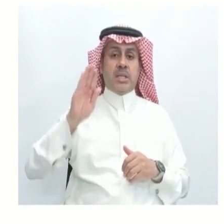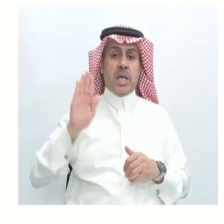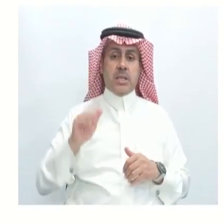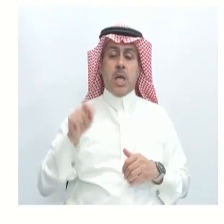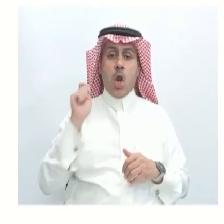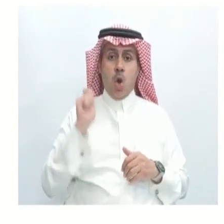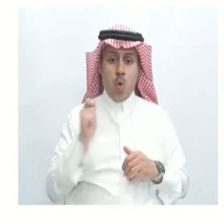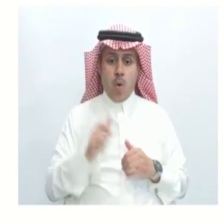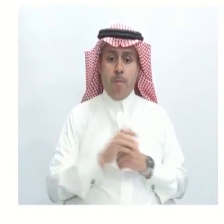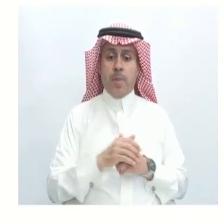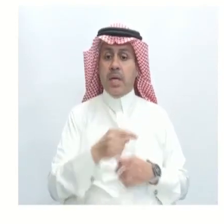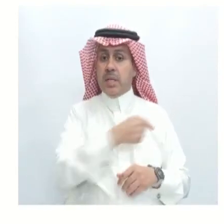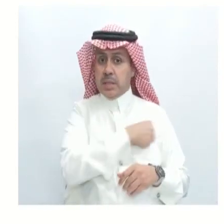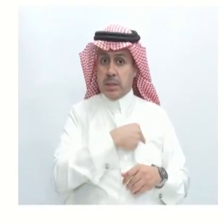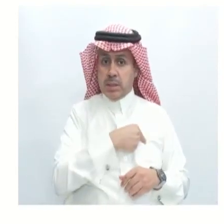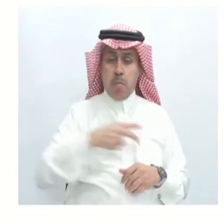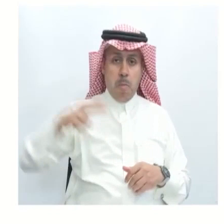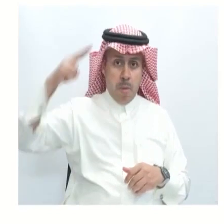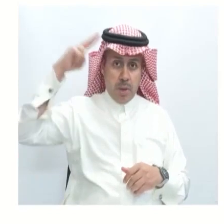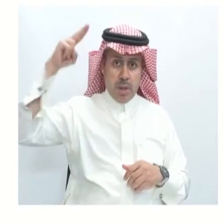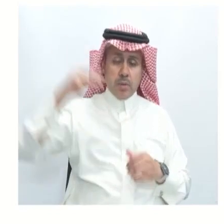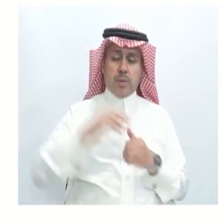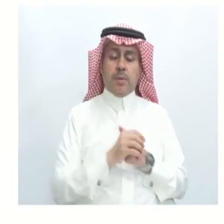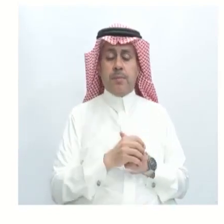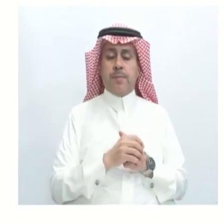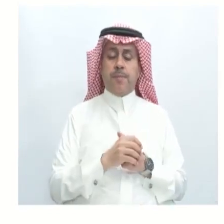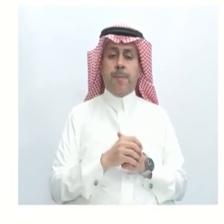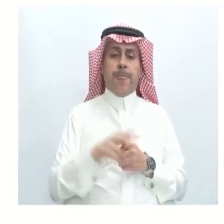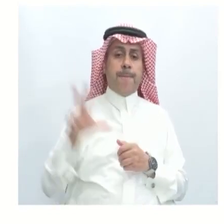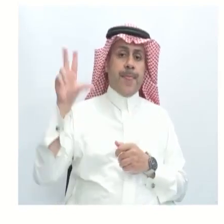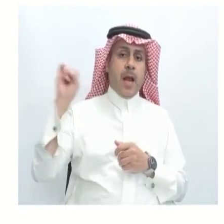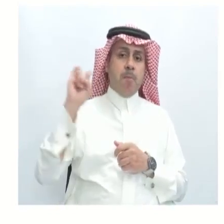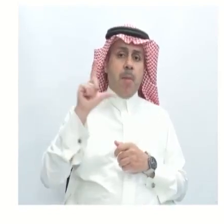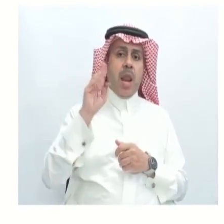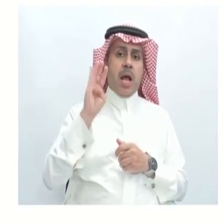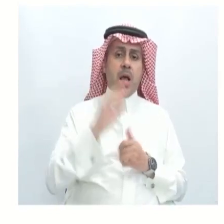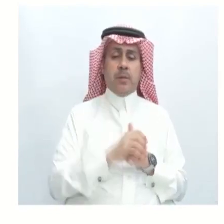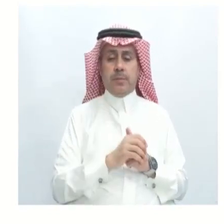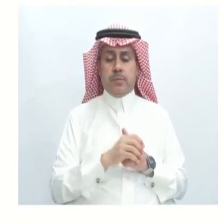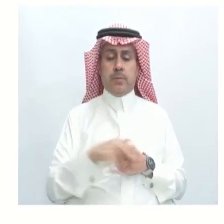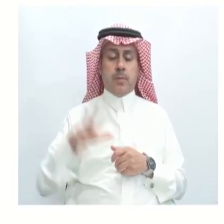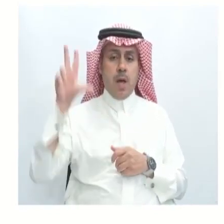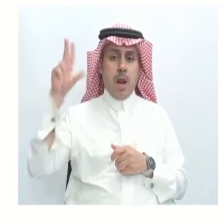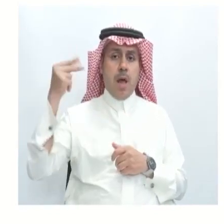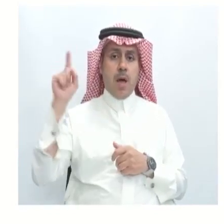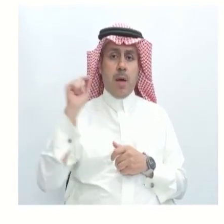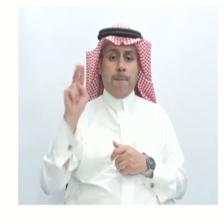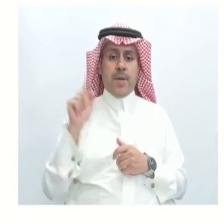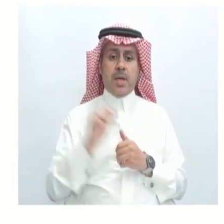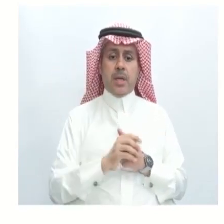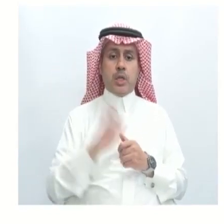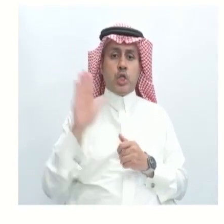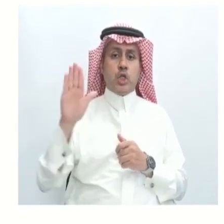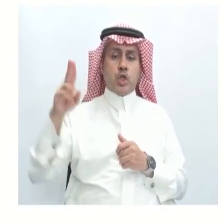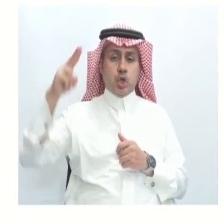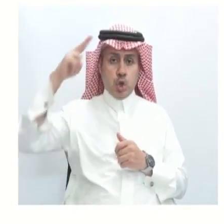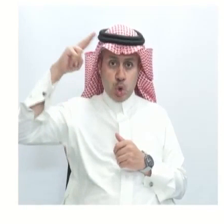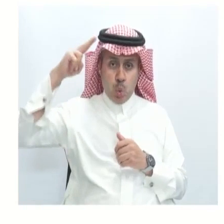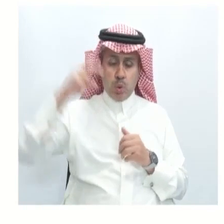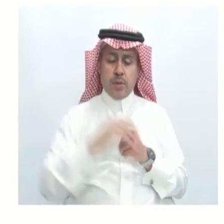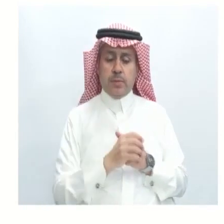ان اسم المملكه القانوني هو ماذا هو المملكه العربيه السعوديه